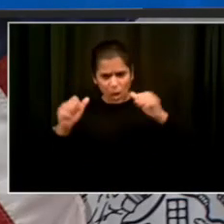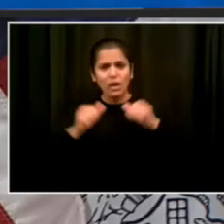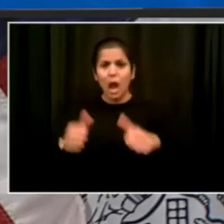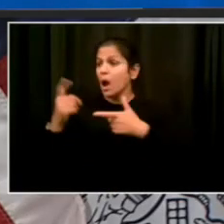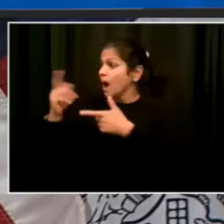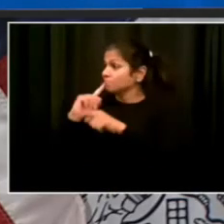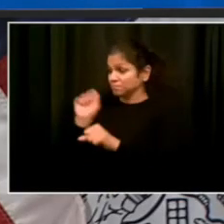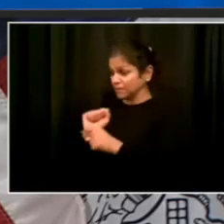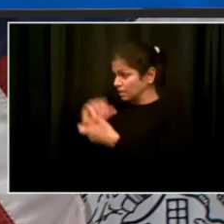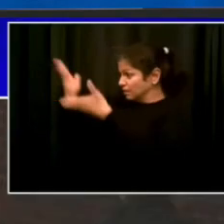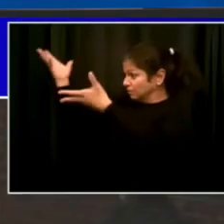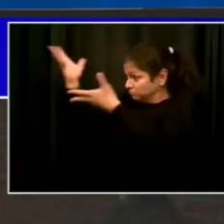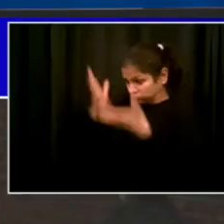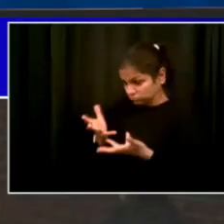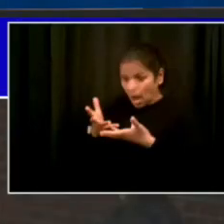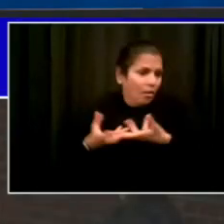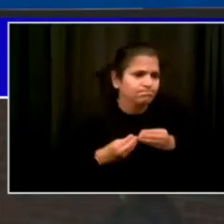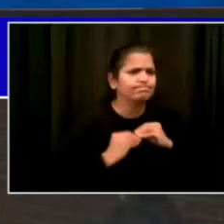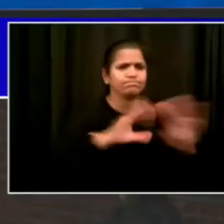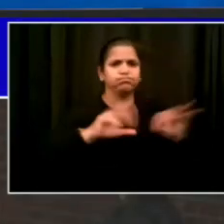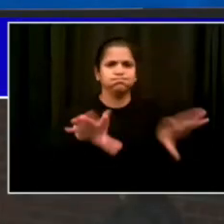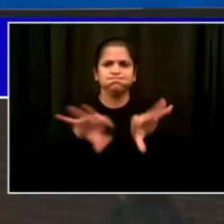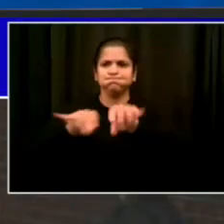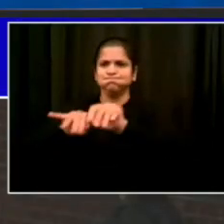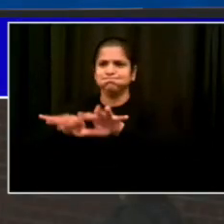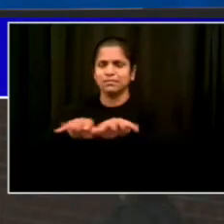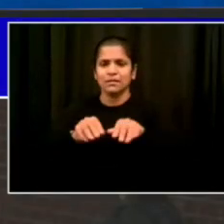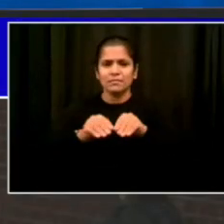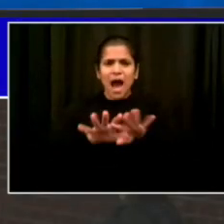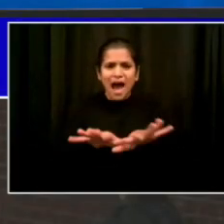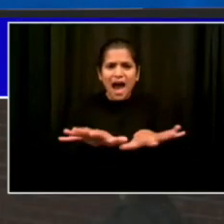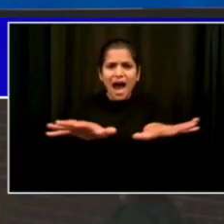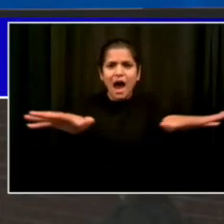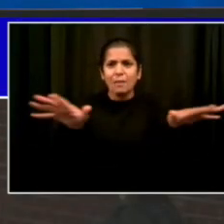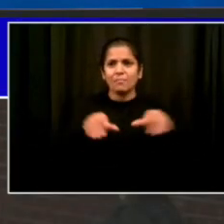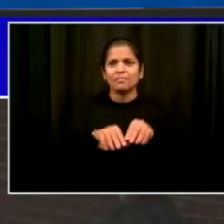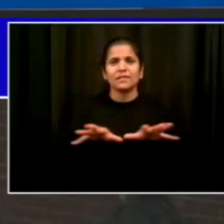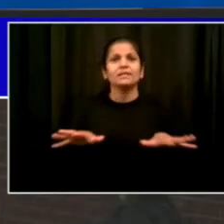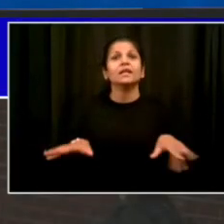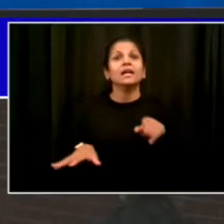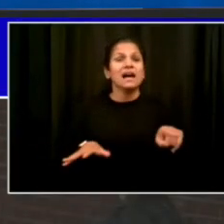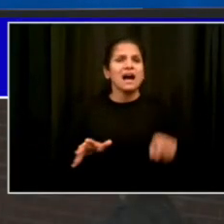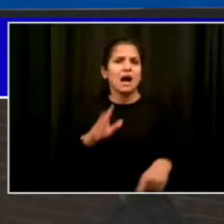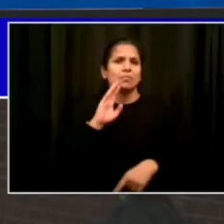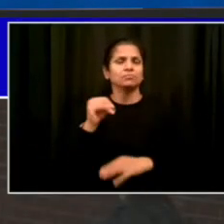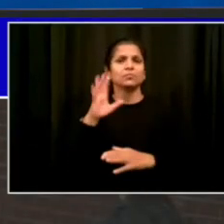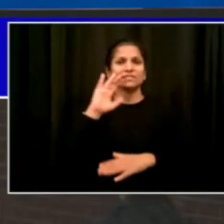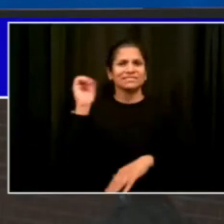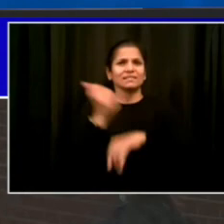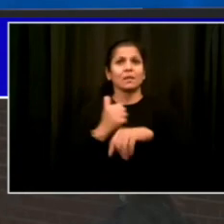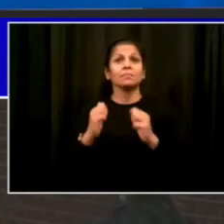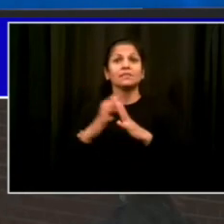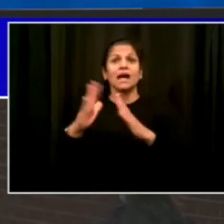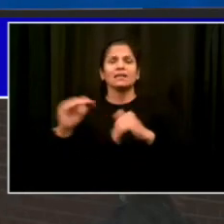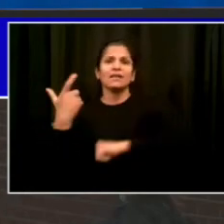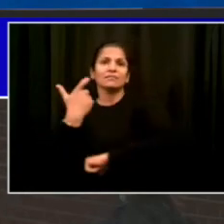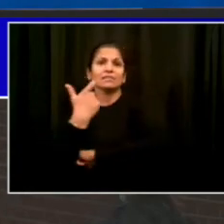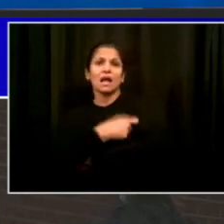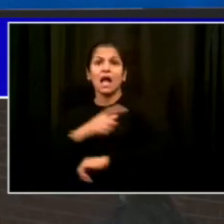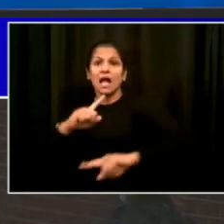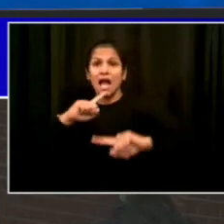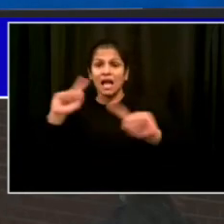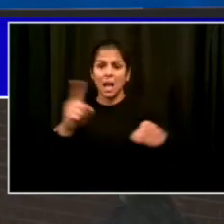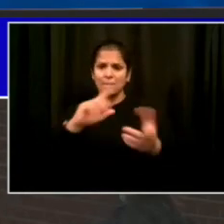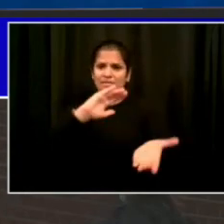日在记者会上宣布，随着新冠肺炎疫苗运往纽约市，疫苗指挥中心将于14日投入运营，以协